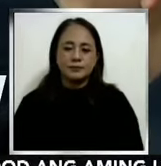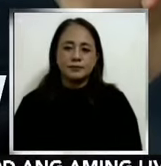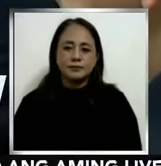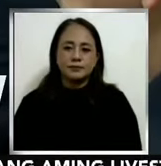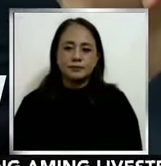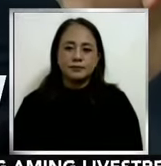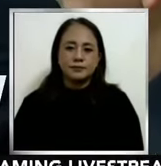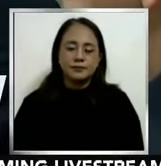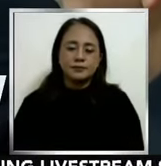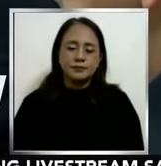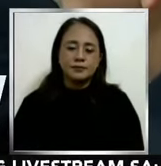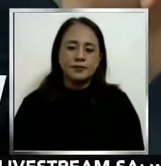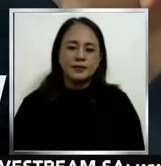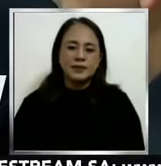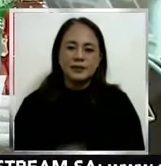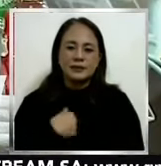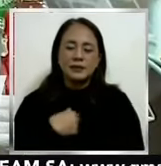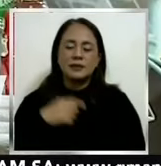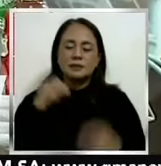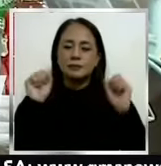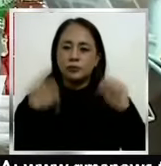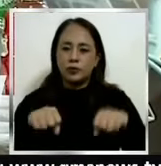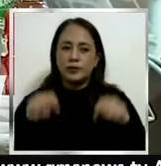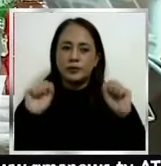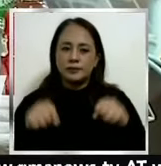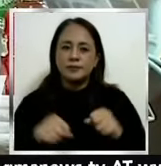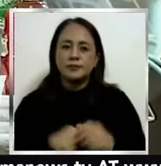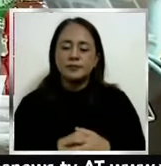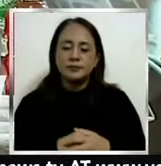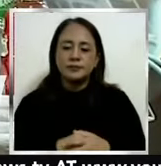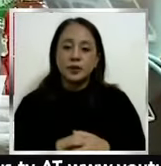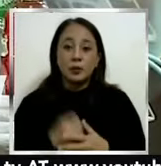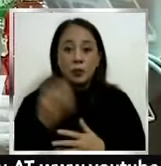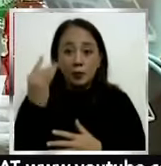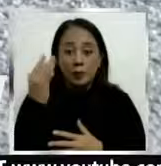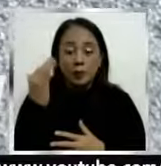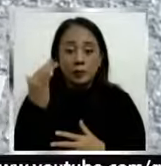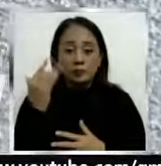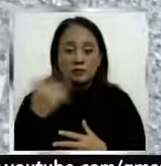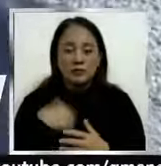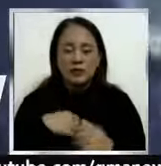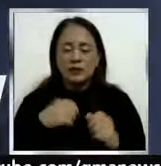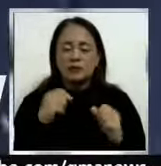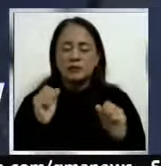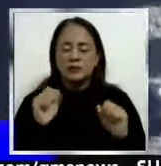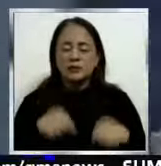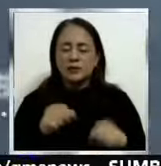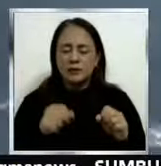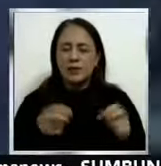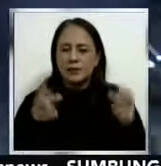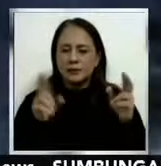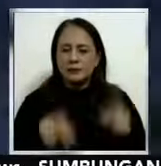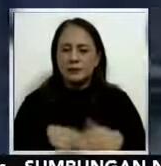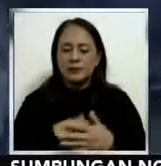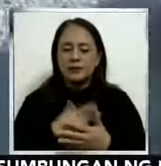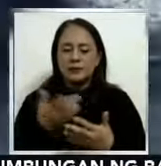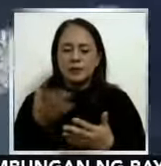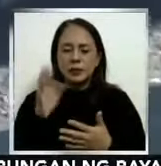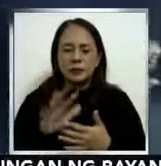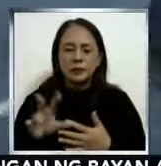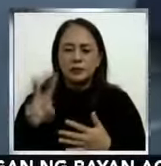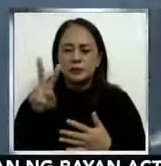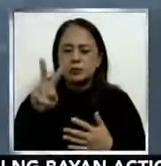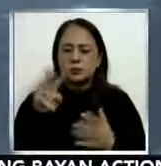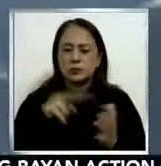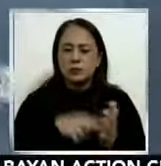It's highly possible, sir. There's a possibility, Your Honor. May halos 2,000 namang pulis na